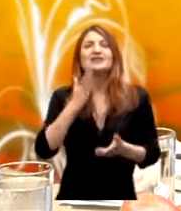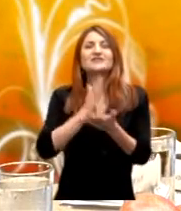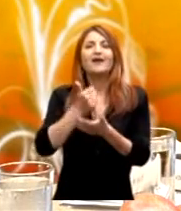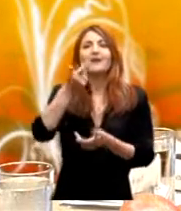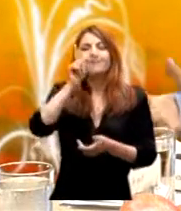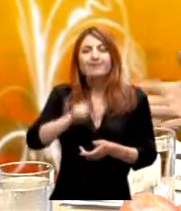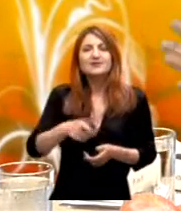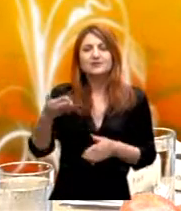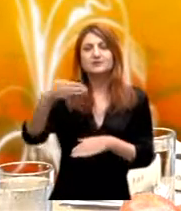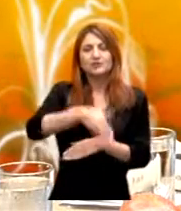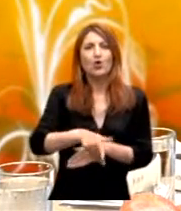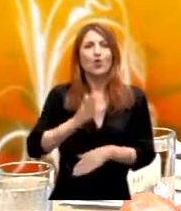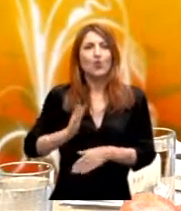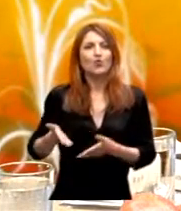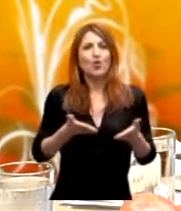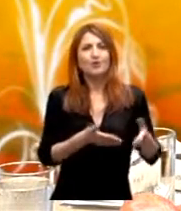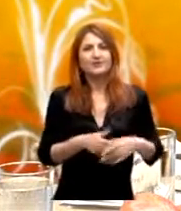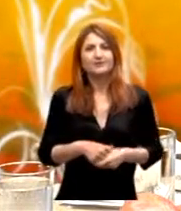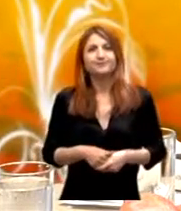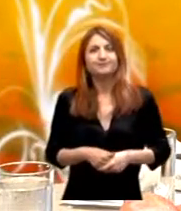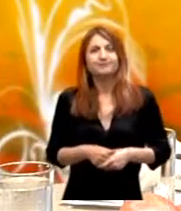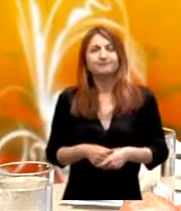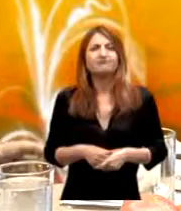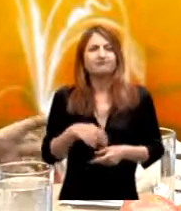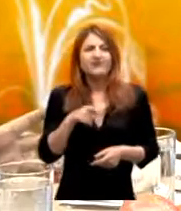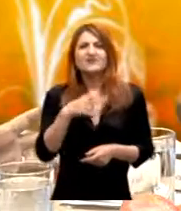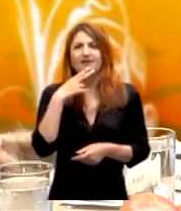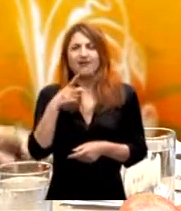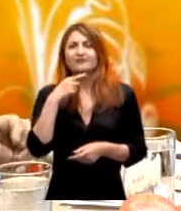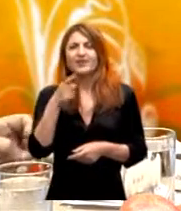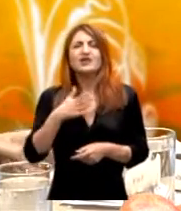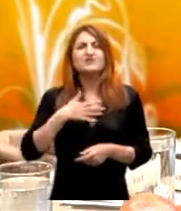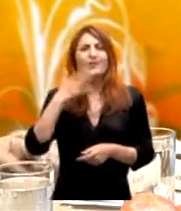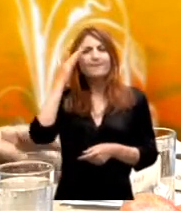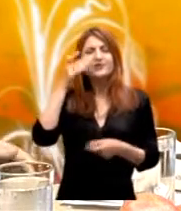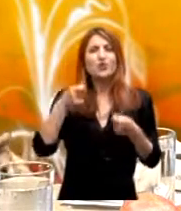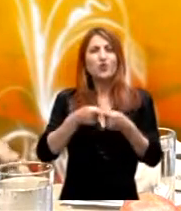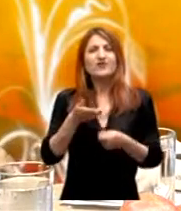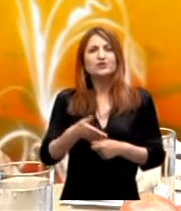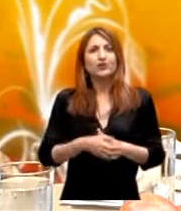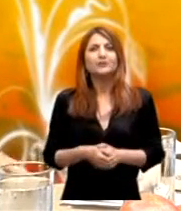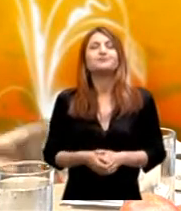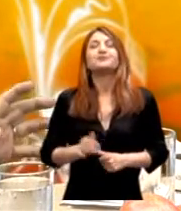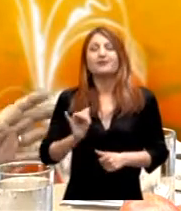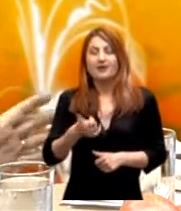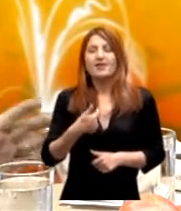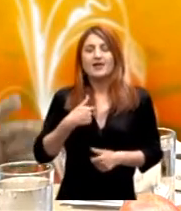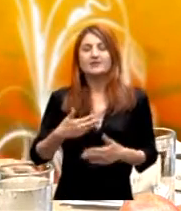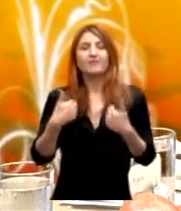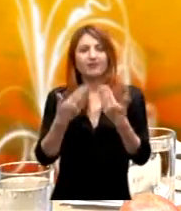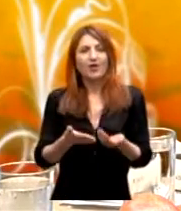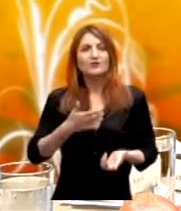emisiji. Vi ste dali svoje mišljenje o tome, jel da jedan pacijent? Jesam, dao sam svoje mišljenje.